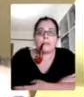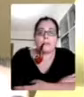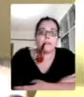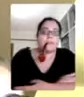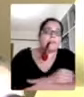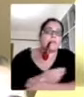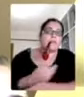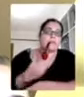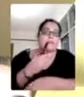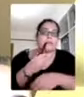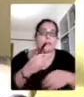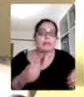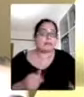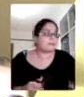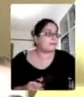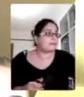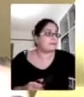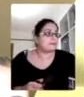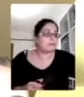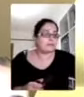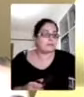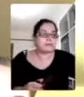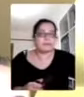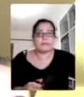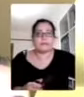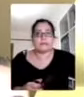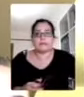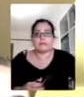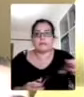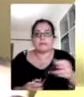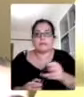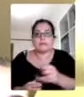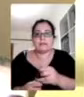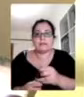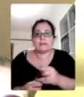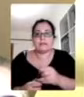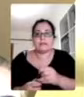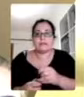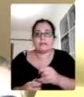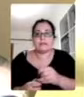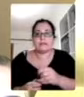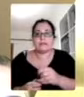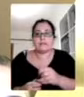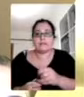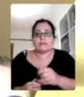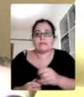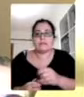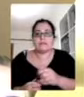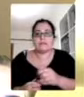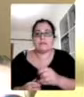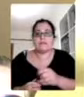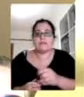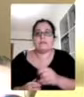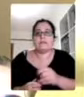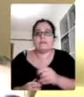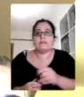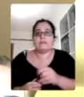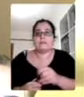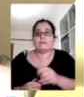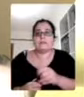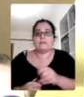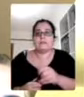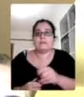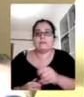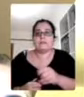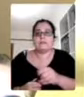sormuş. Buna ben Elif Hanım'a cevap verdirteceğim. Şimdi Elif Hanım siz benim ofise en aşağı 5-10 kere gelmişsinizdir. Her geldiğinizde elinizi